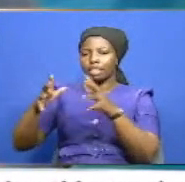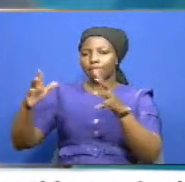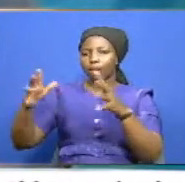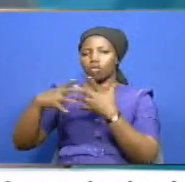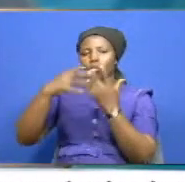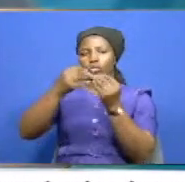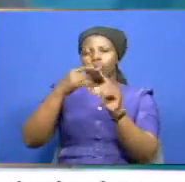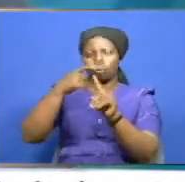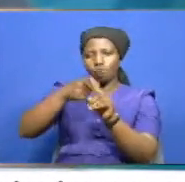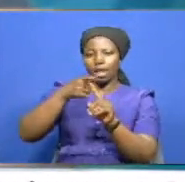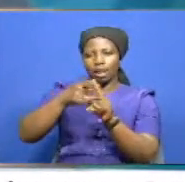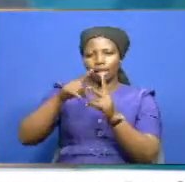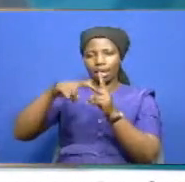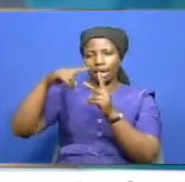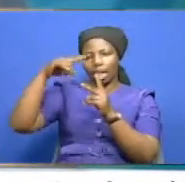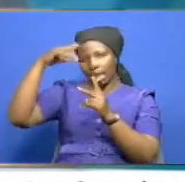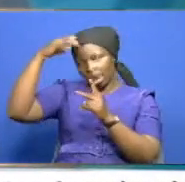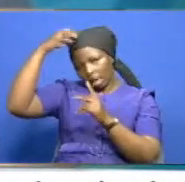yende Lamu, yende